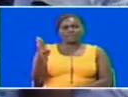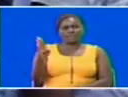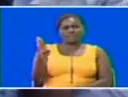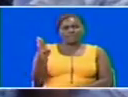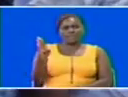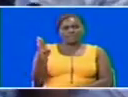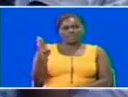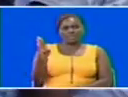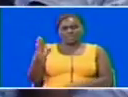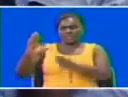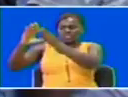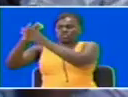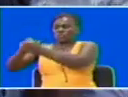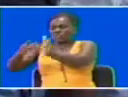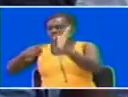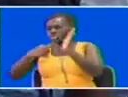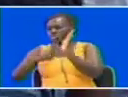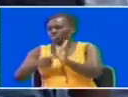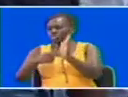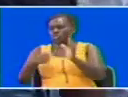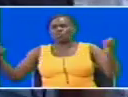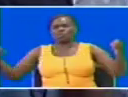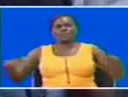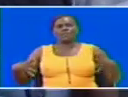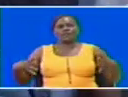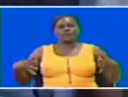imempatia Jubilee wasiwasi kubwa sana.